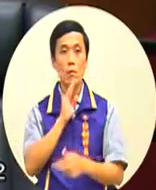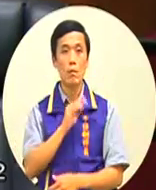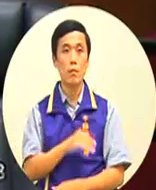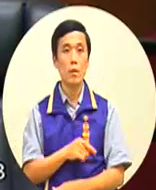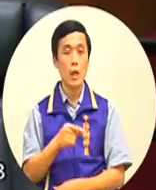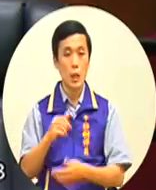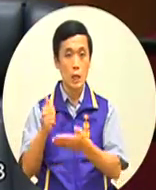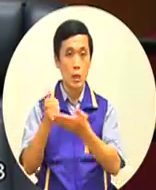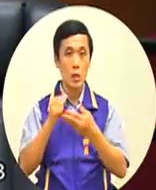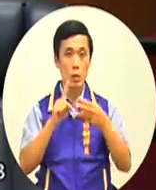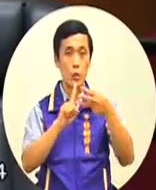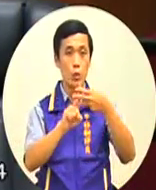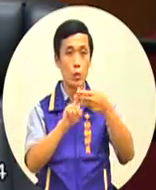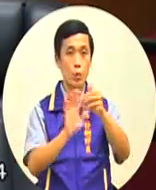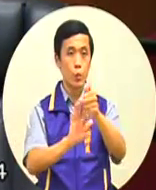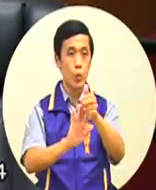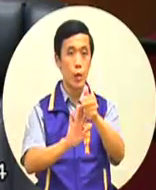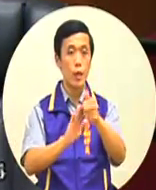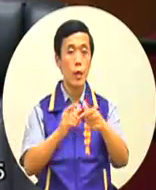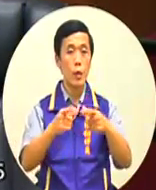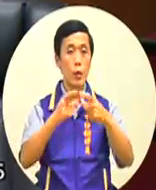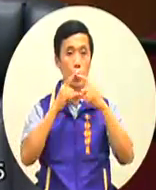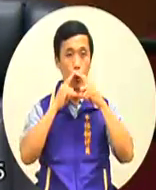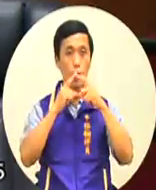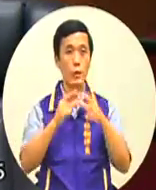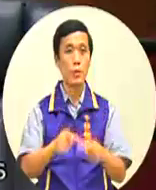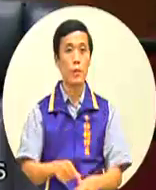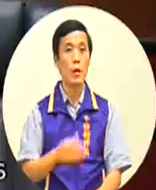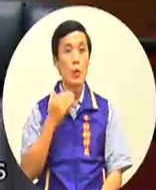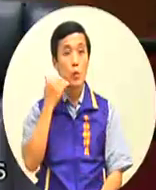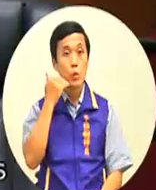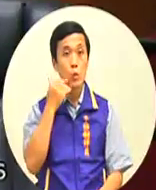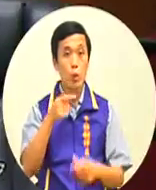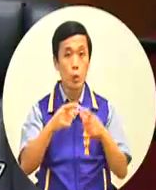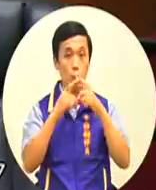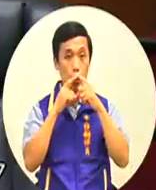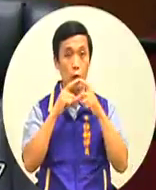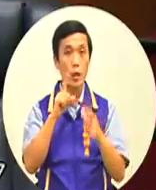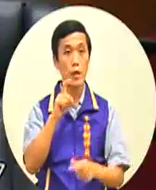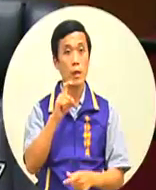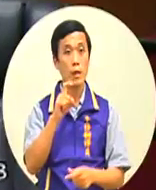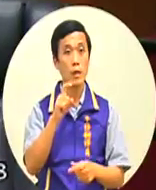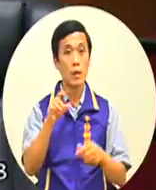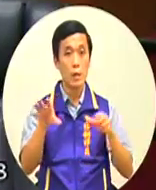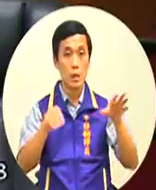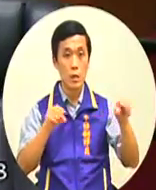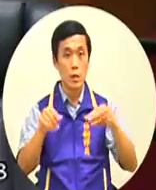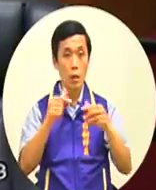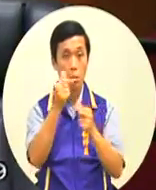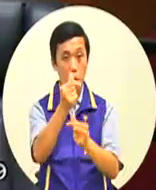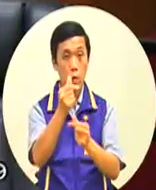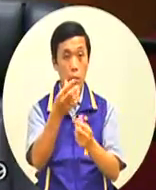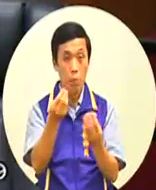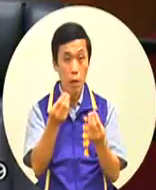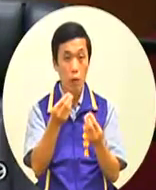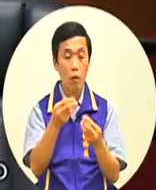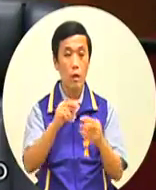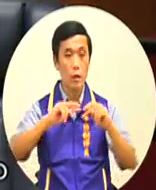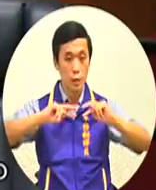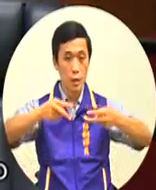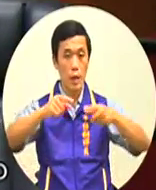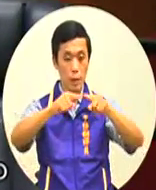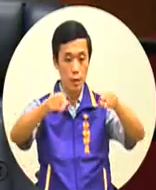请我们的主委等一下也做个回应了，啊，如果没有办法回应的话，资料没有办法提前的话，用书面都可以